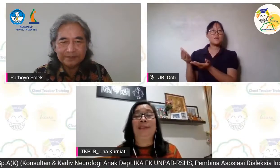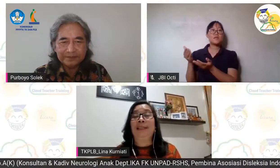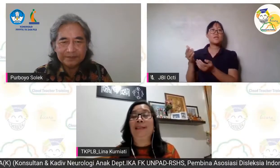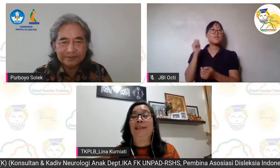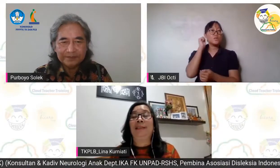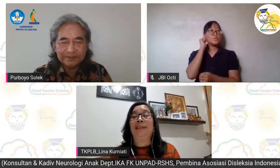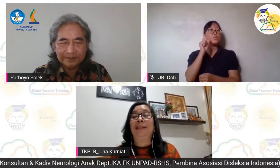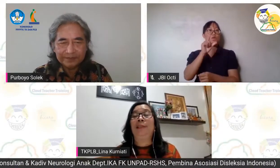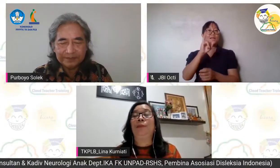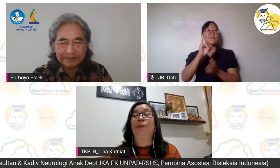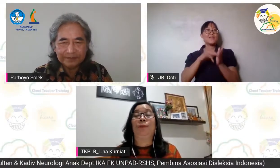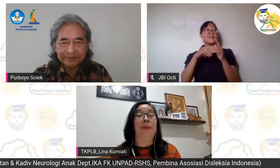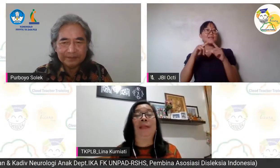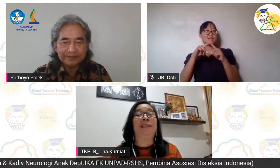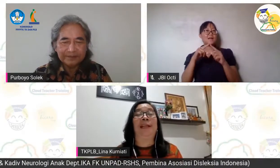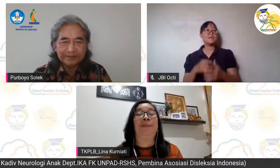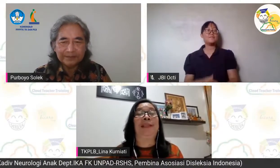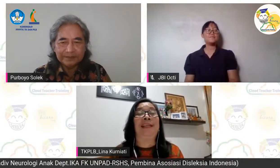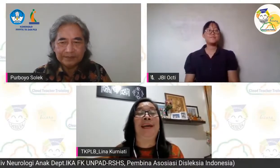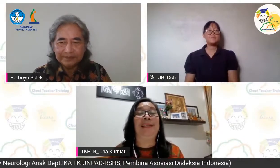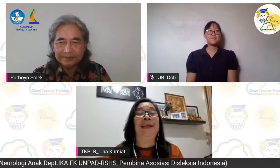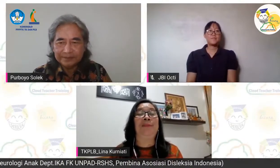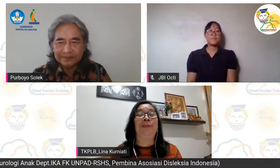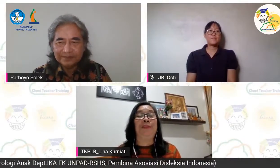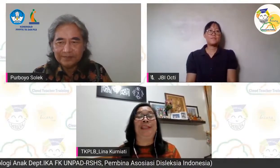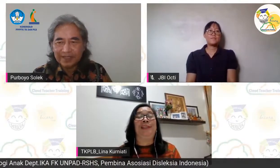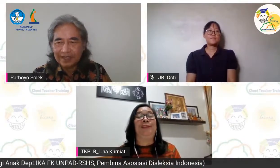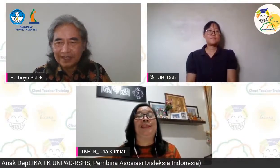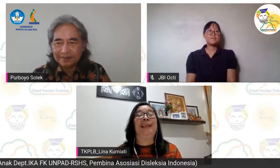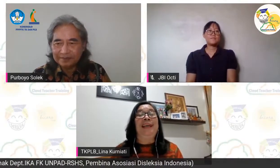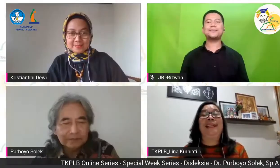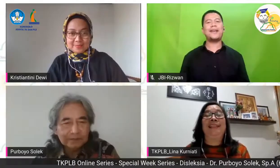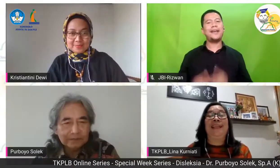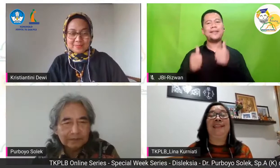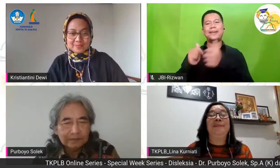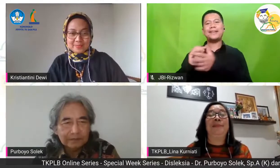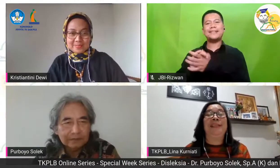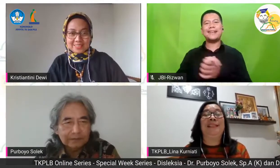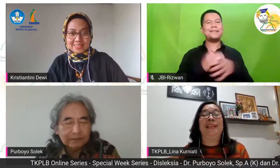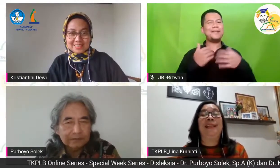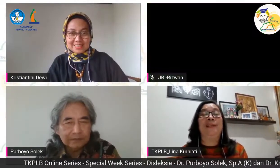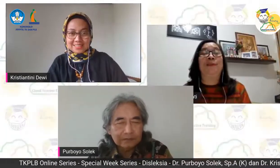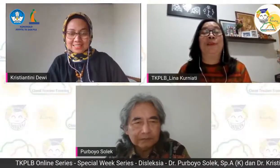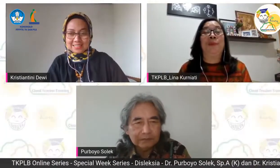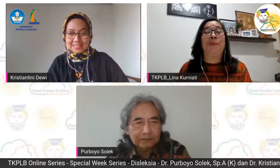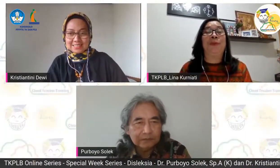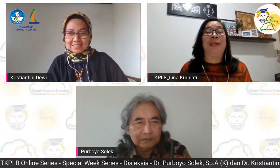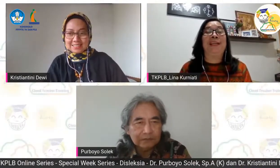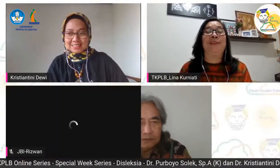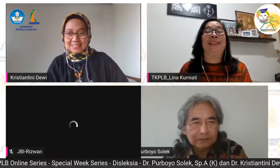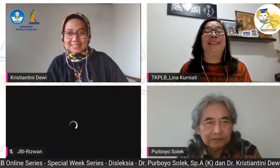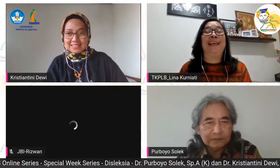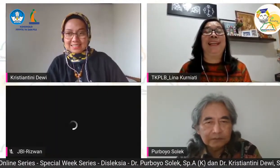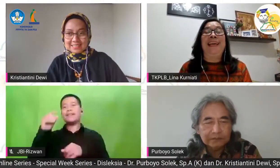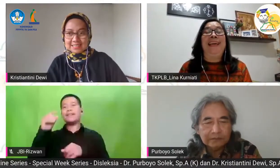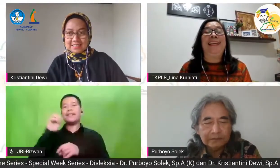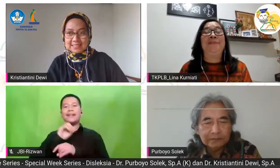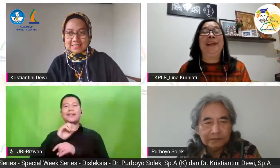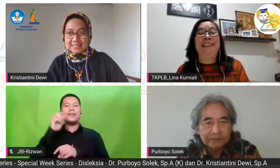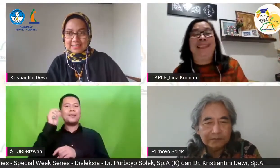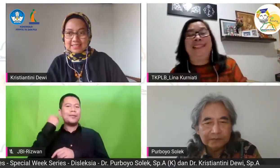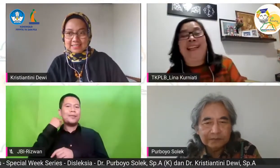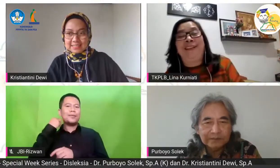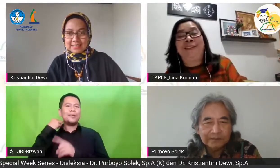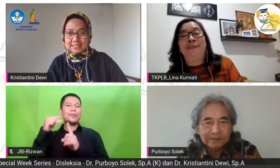kasih dokter. Ini sudah banyak sekali pertanyaan yang muncul ini dokter. Kali tadi ya penjelasan dari Dokter Purboyo dan Dokter Tian.